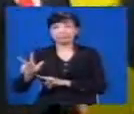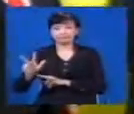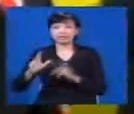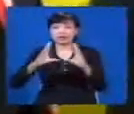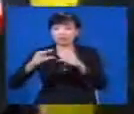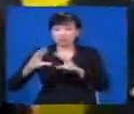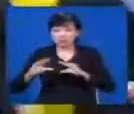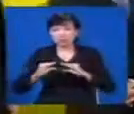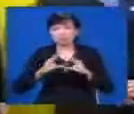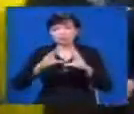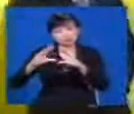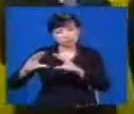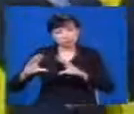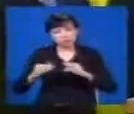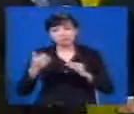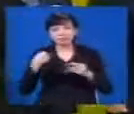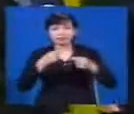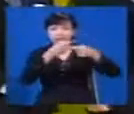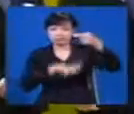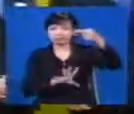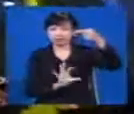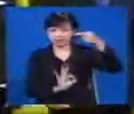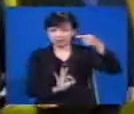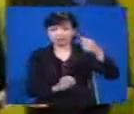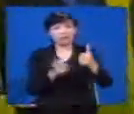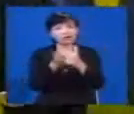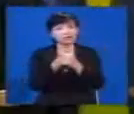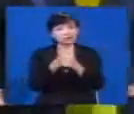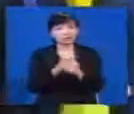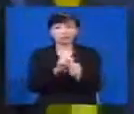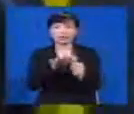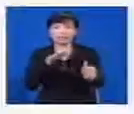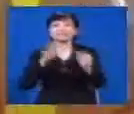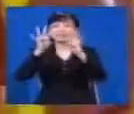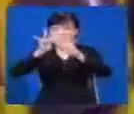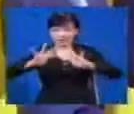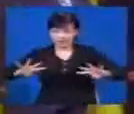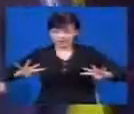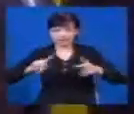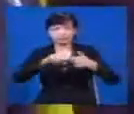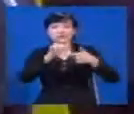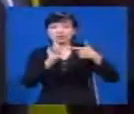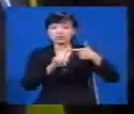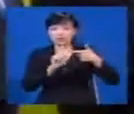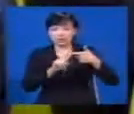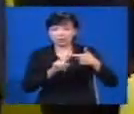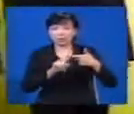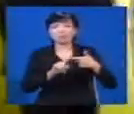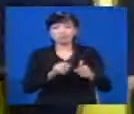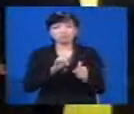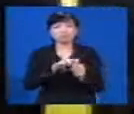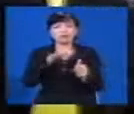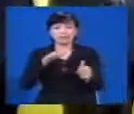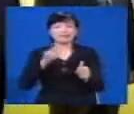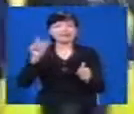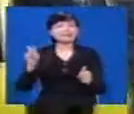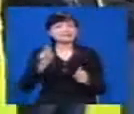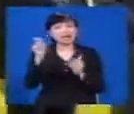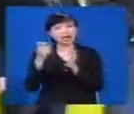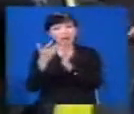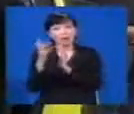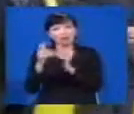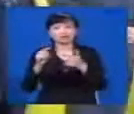9กรอบการประชุมเช่นประชุมสุดยอดผู้นำอาเซียนประชุมสุดยอดผู้นำเอเชียตะวันออกประ